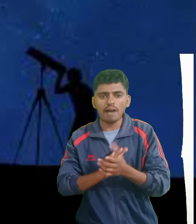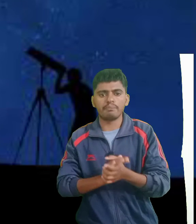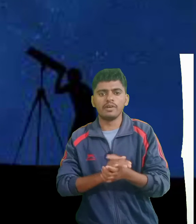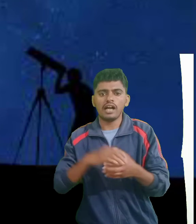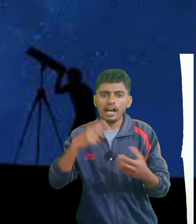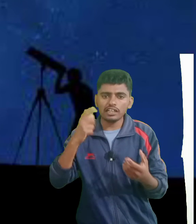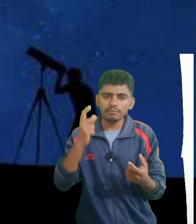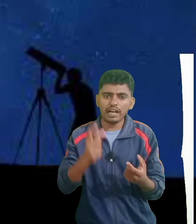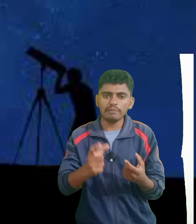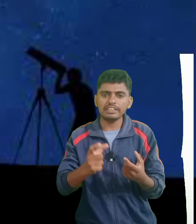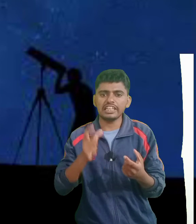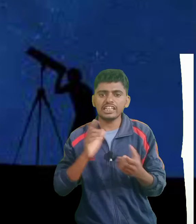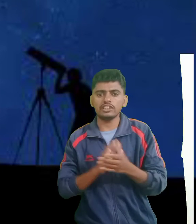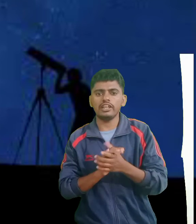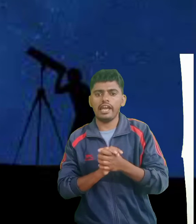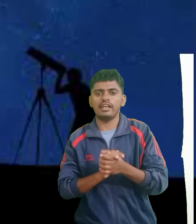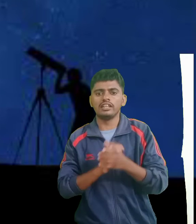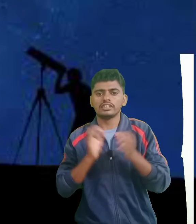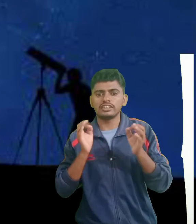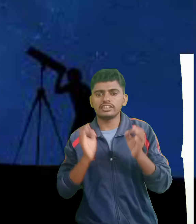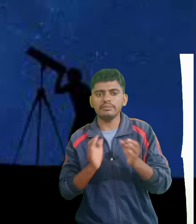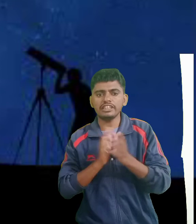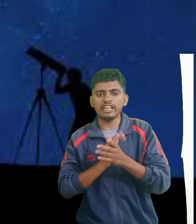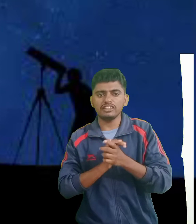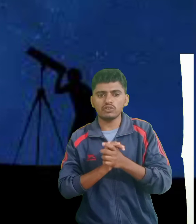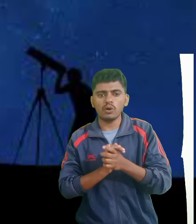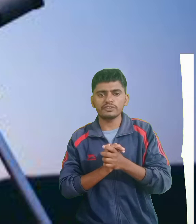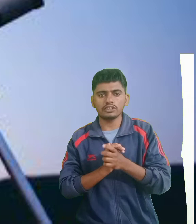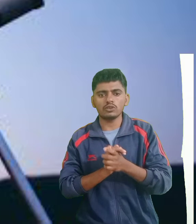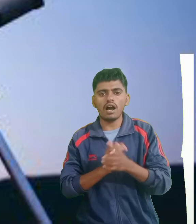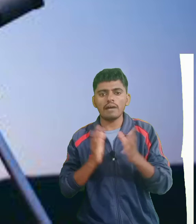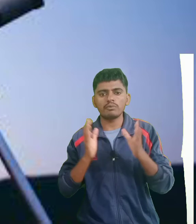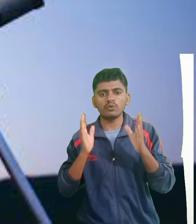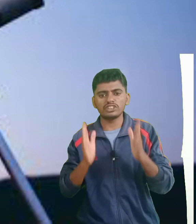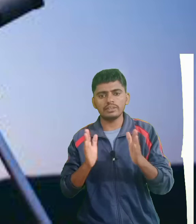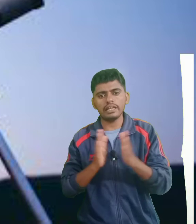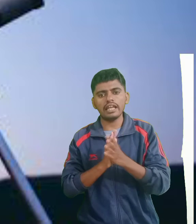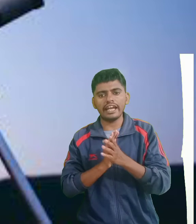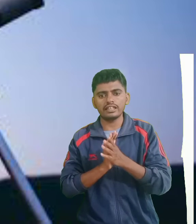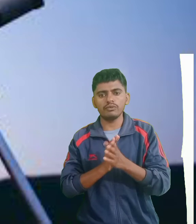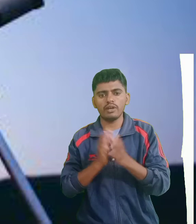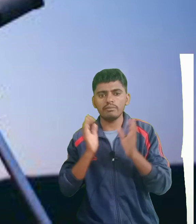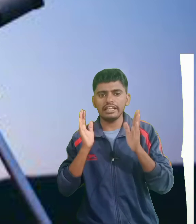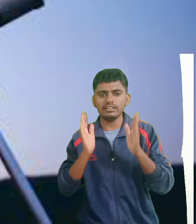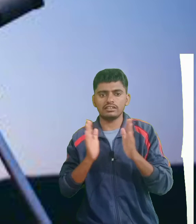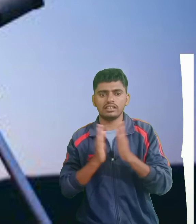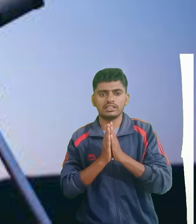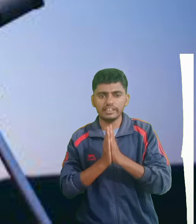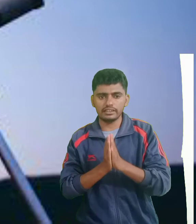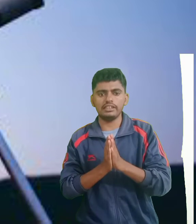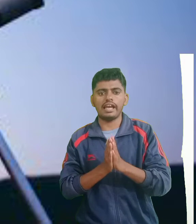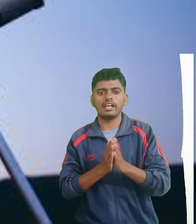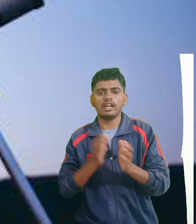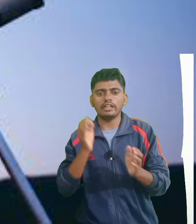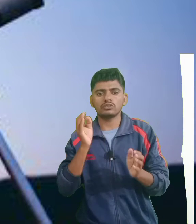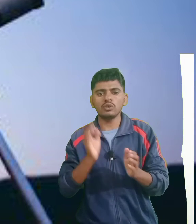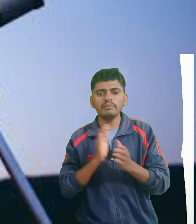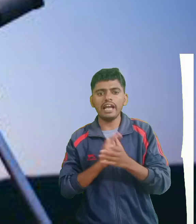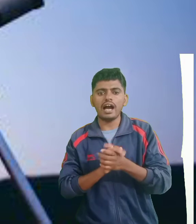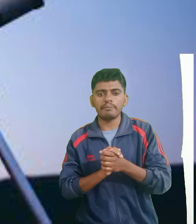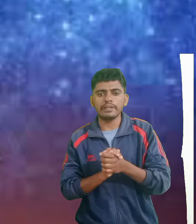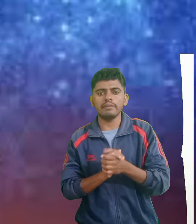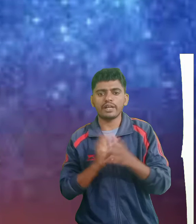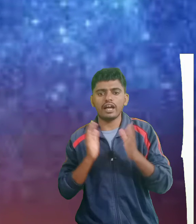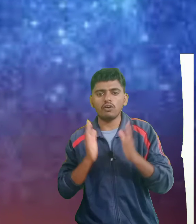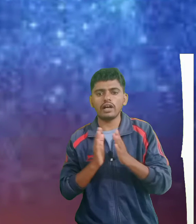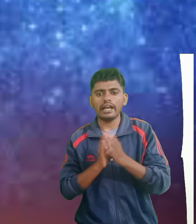जब आप आसमान में देखते हैं किसी भी टेलीस्कोप से, तो आपको विजिबल लाइट की वेवलेंथ दिखती है। स्कूल